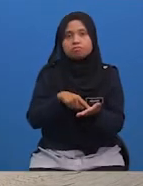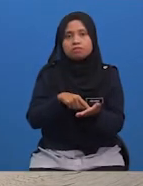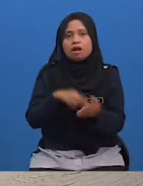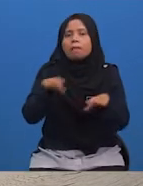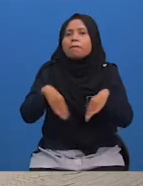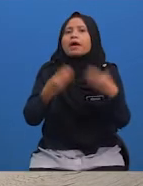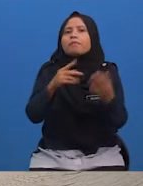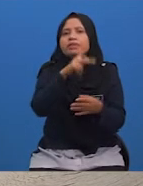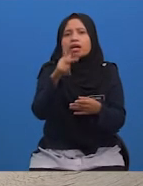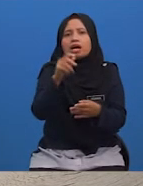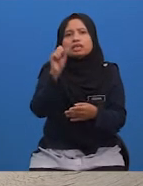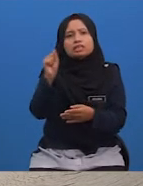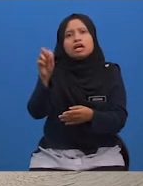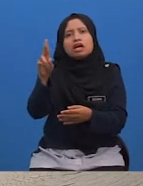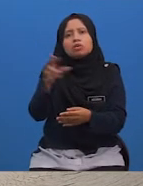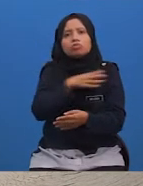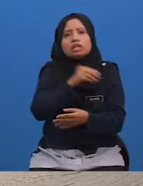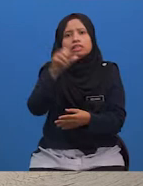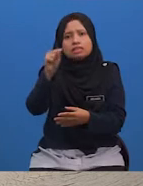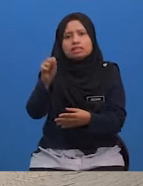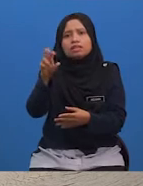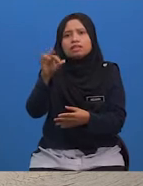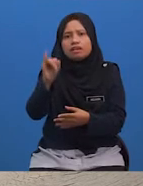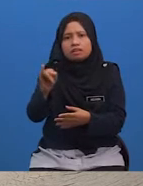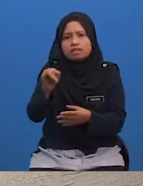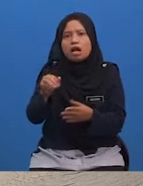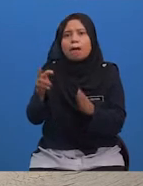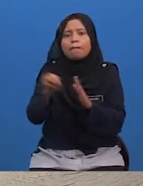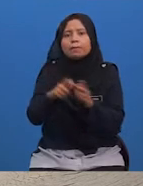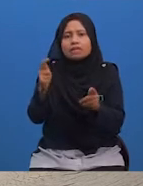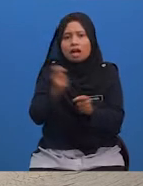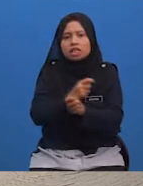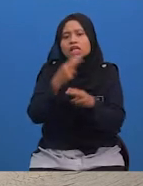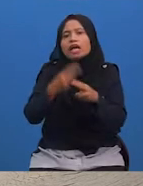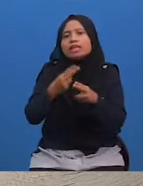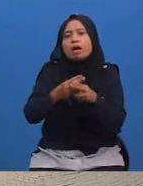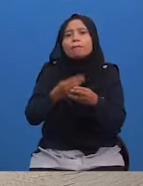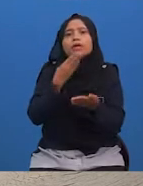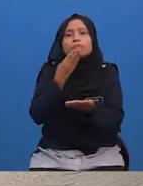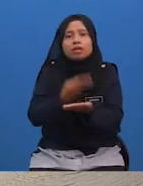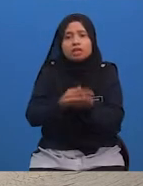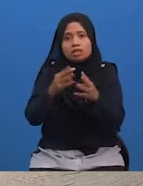Bagaimanakah Sang Ranggu dan Sang Ranggi mempertahankan nama baik masyarakatnya?